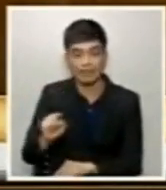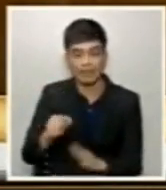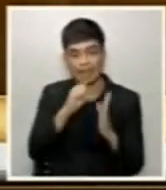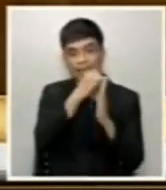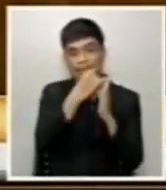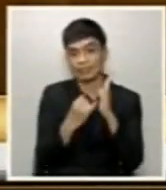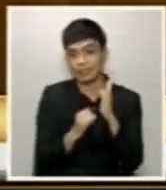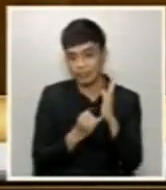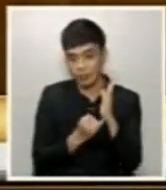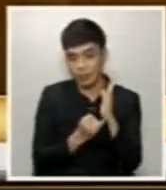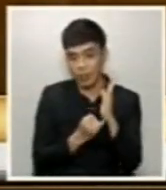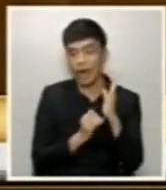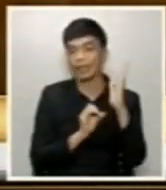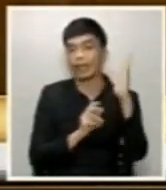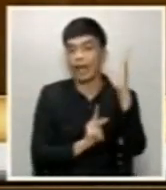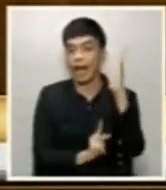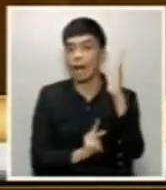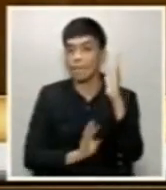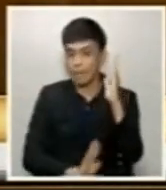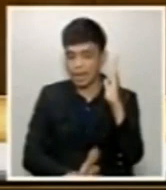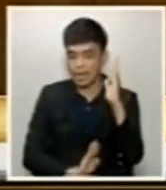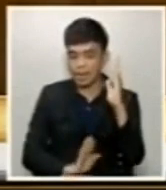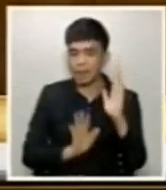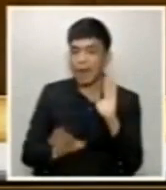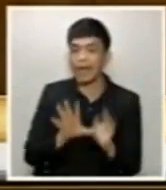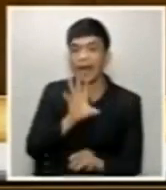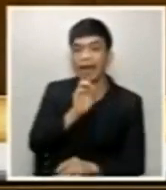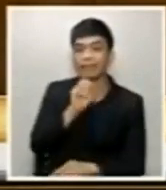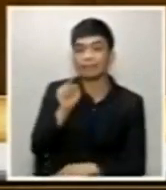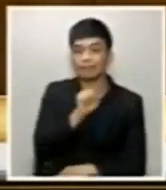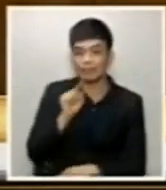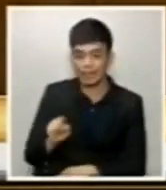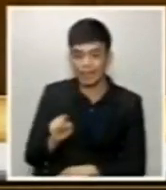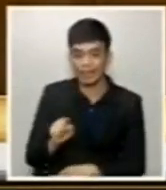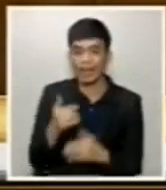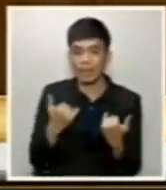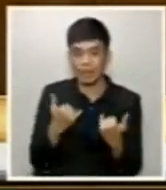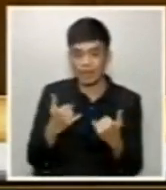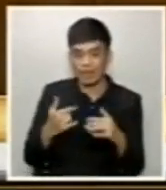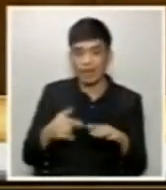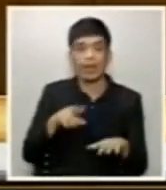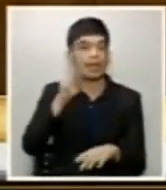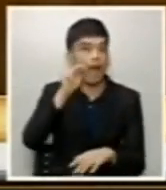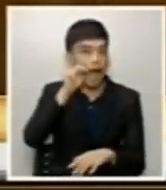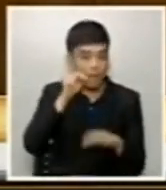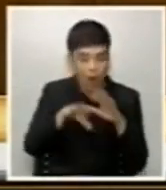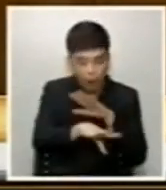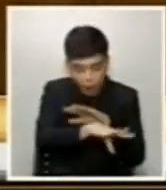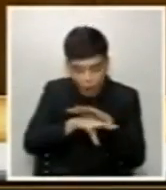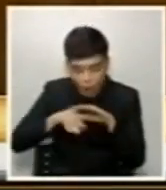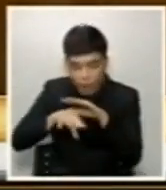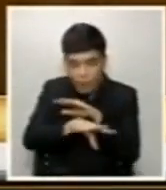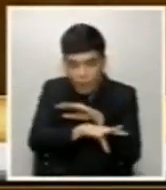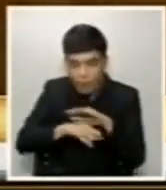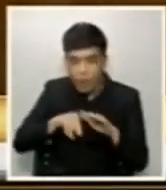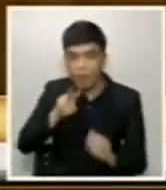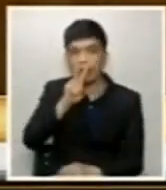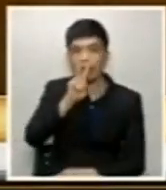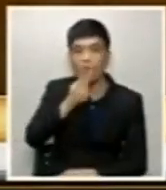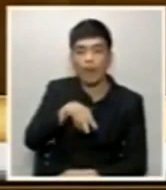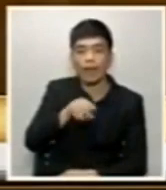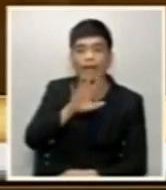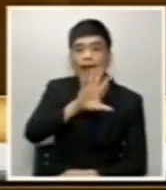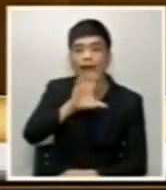ในพื้นที่ของจังหวัดกระบี่นะครับแล้วก็จะมีพื้นที่ที่จะถูกน้ำท่วมตรงนี้นะครับประมาณ 2,500